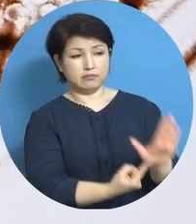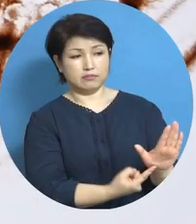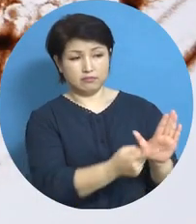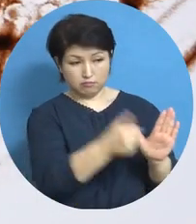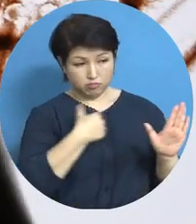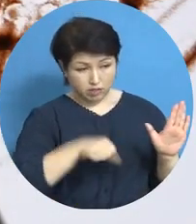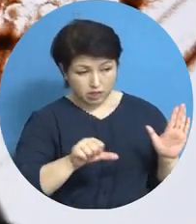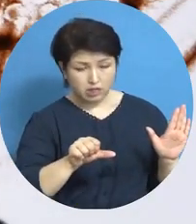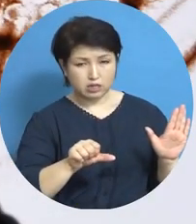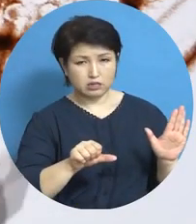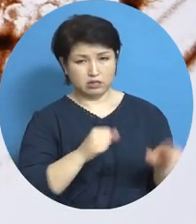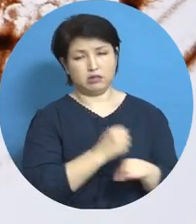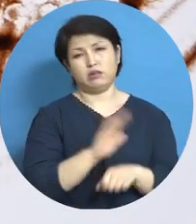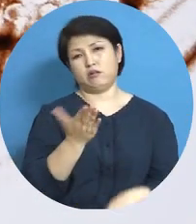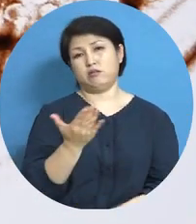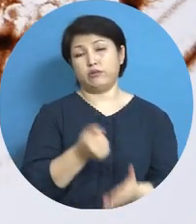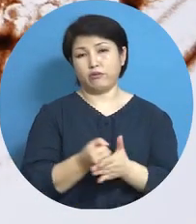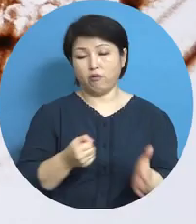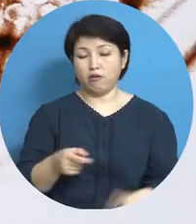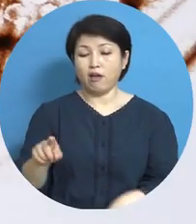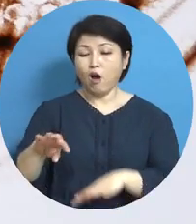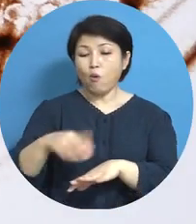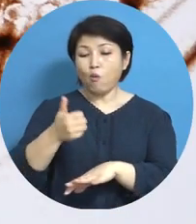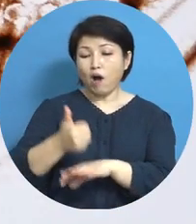그래서 이 태자가 제시한 가격이,